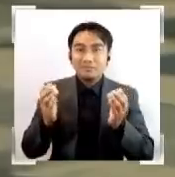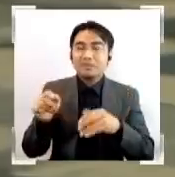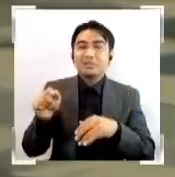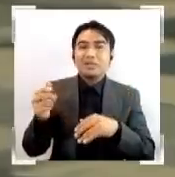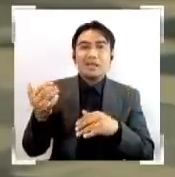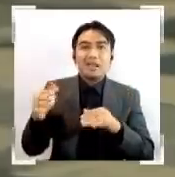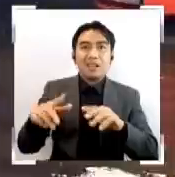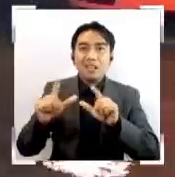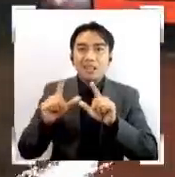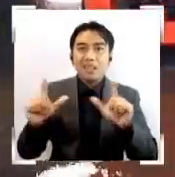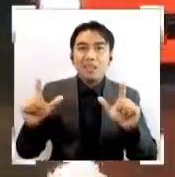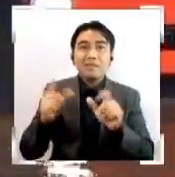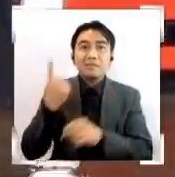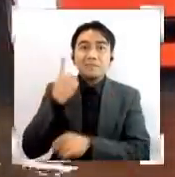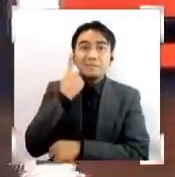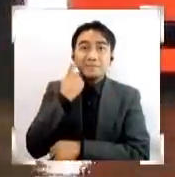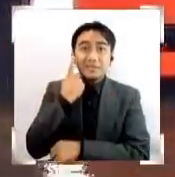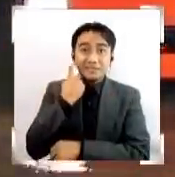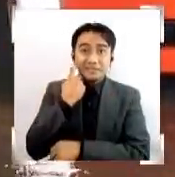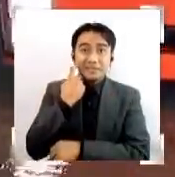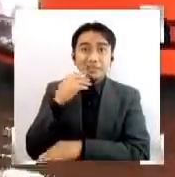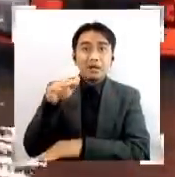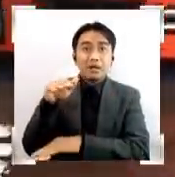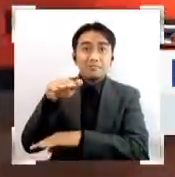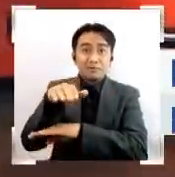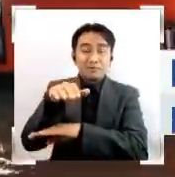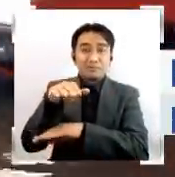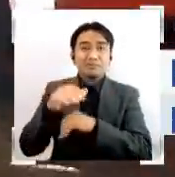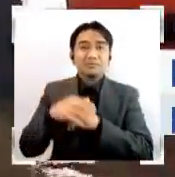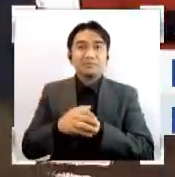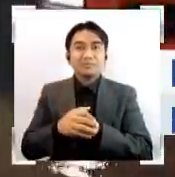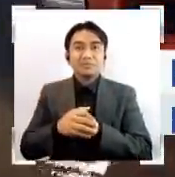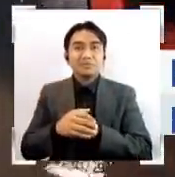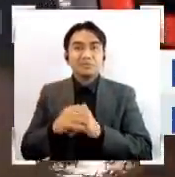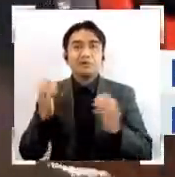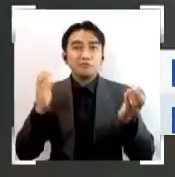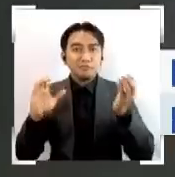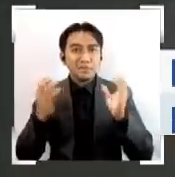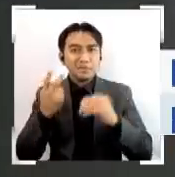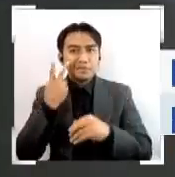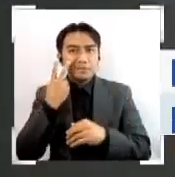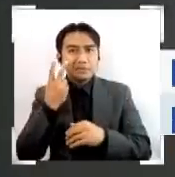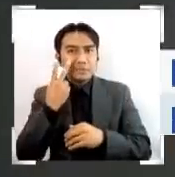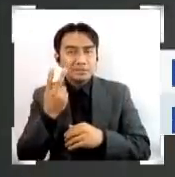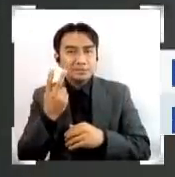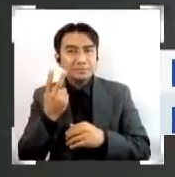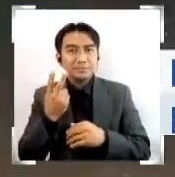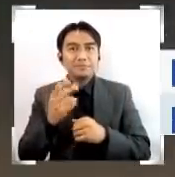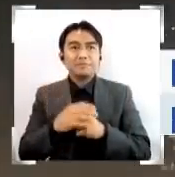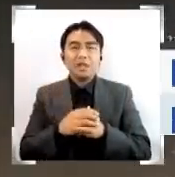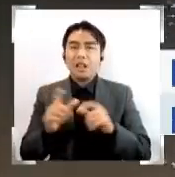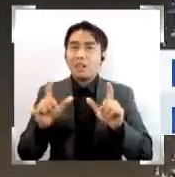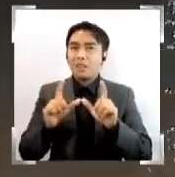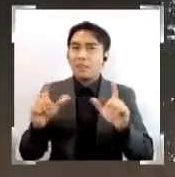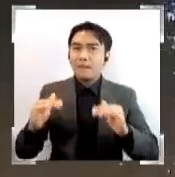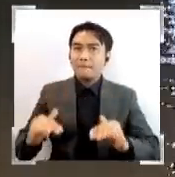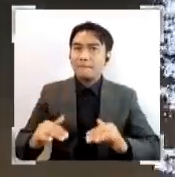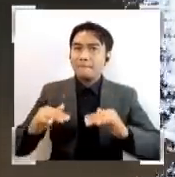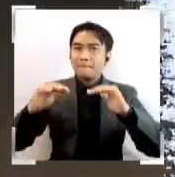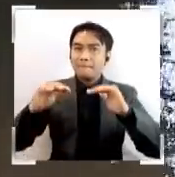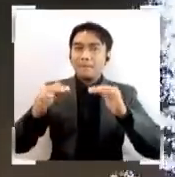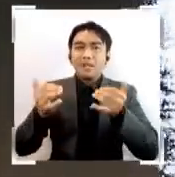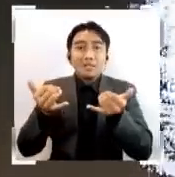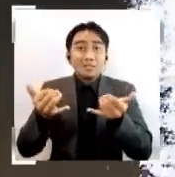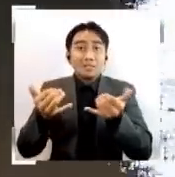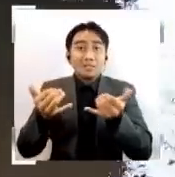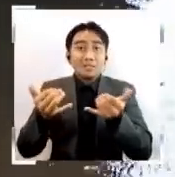baha kaninang hapon, kumpara yan sa nakita natin na antas ng tubig ngayong gabi. Pero patuloy